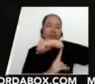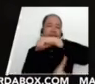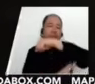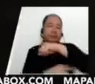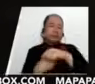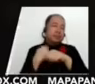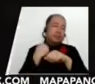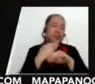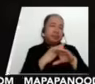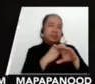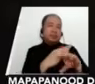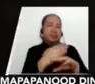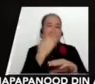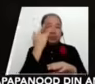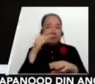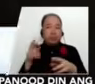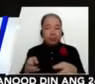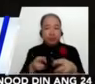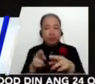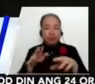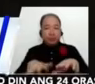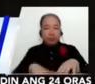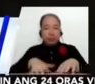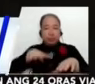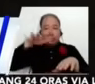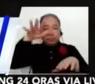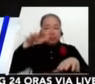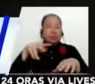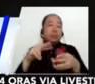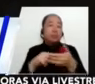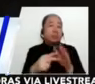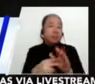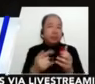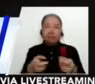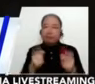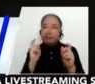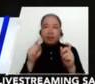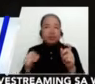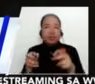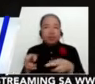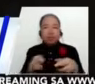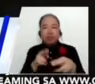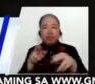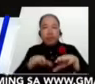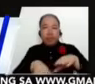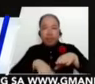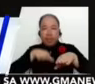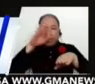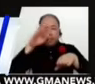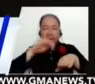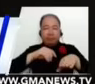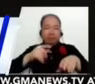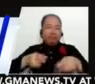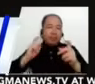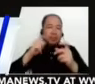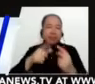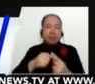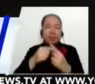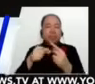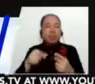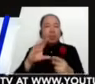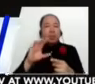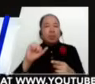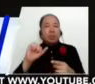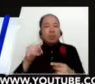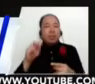umapaw yung ilog. Ibig sabihin, mabilis yung pagtaas ng antas ng river system, partikular ng Cagayan River. As of now, ilang lugar na